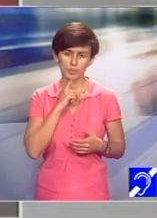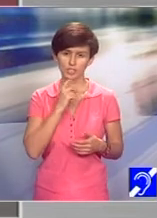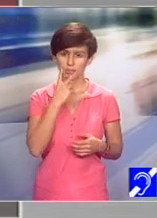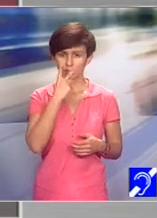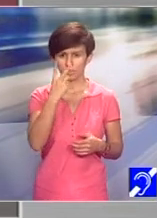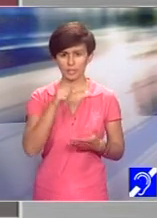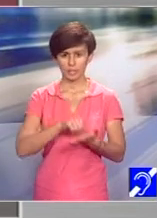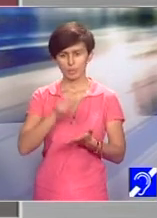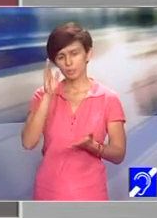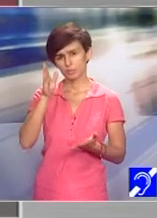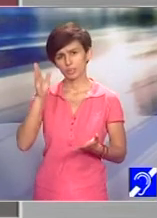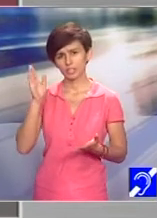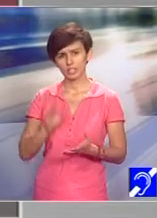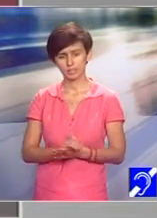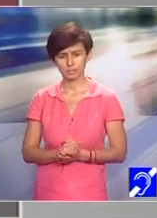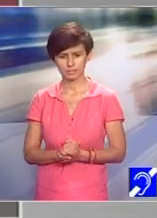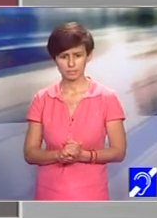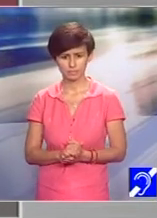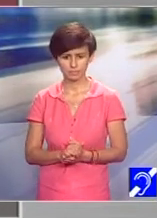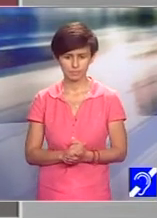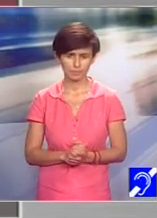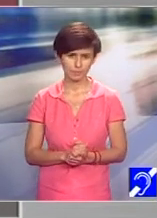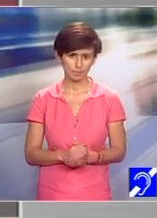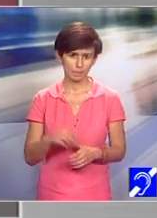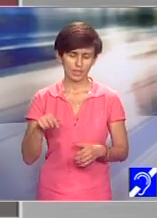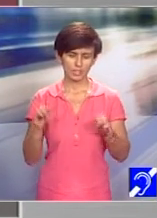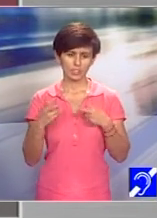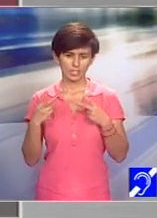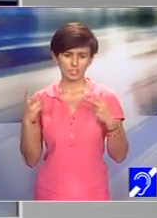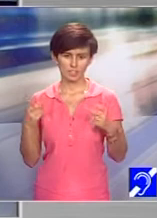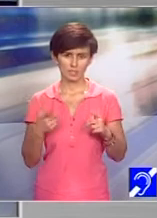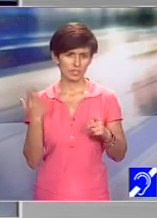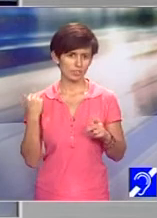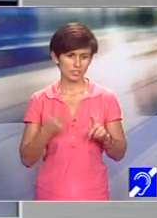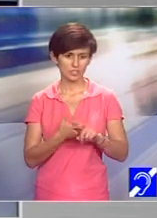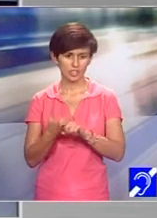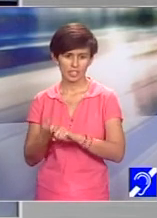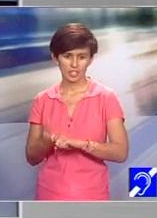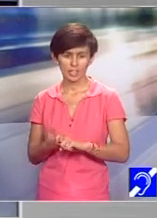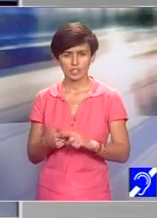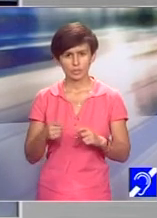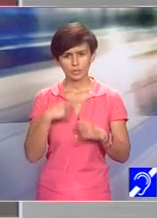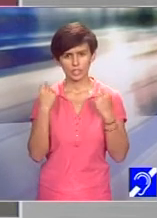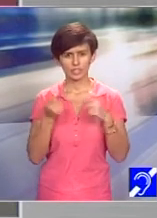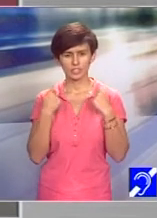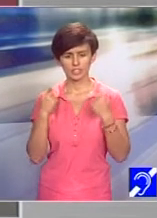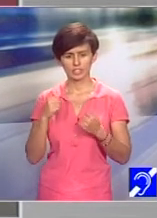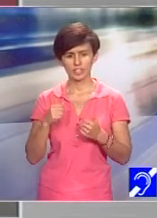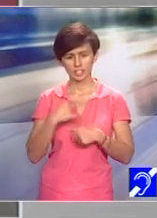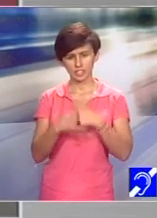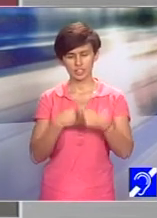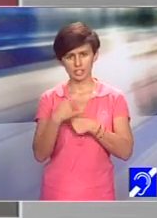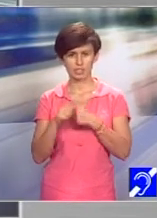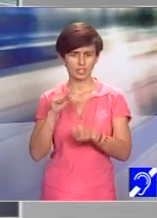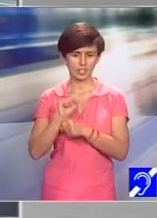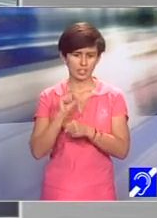domeniul acesta. S-a racordat oarecum evenimentul dumneavoastră și cu un festival internațional de carte, cu care aș zice eu că e o conexiune serioasă, adică